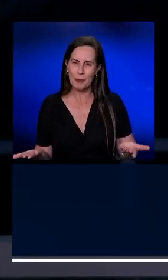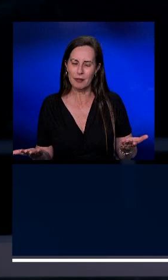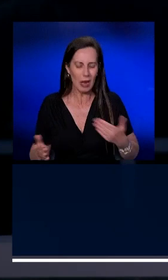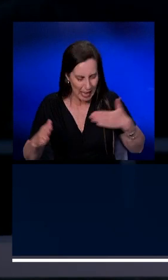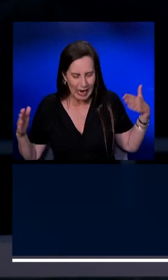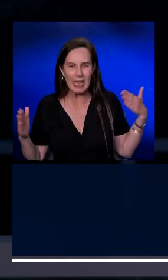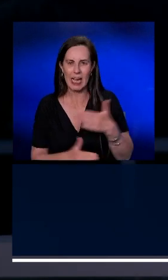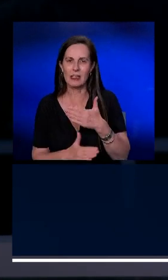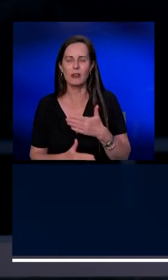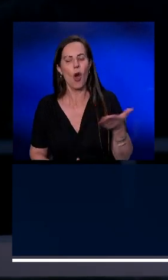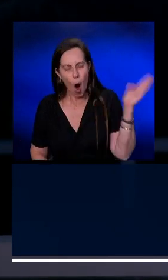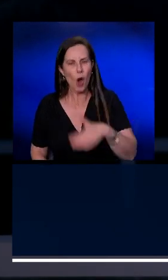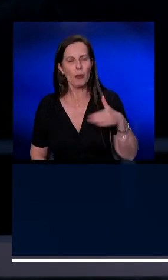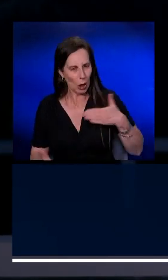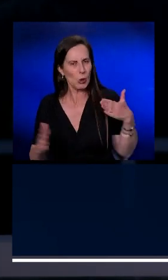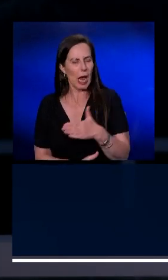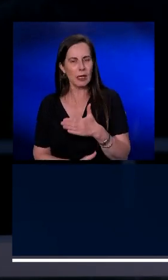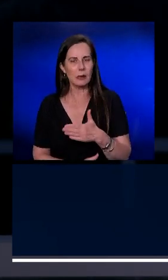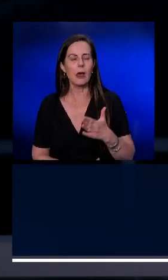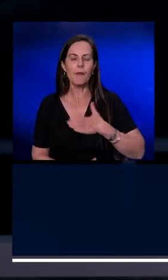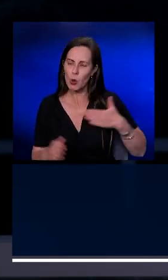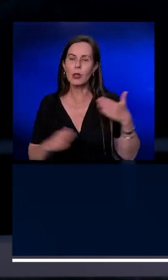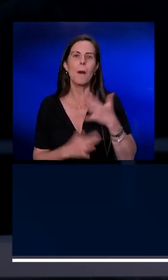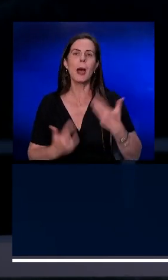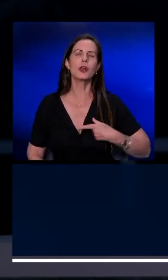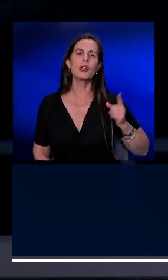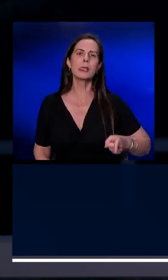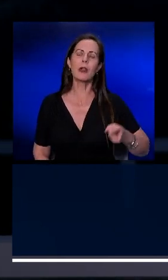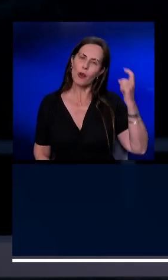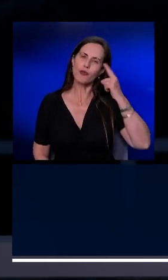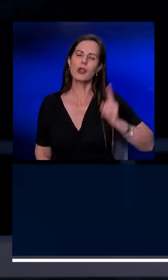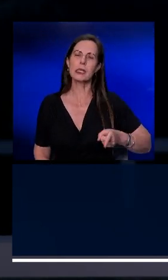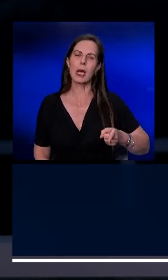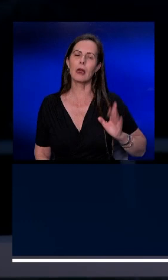להיכנס עוד ועוד לשם. ואנחנו ניכנס מתי שאנחנו חושבים